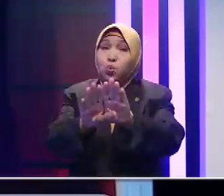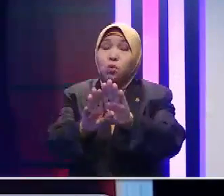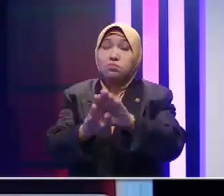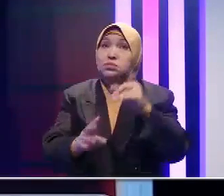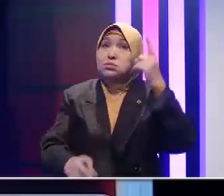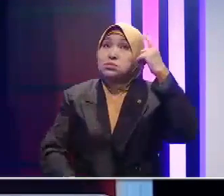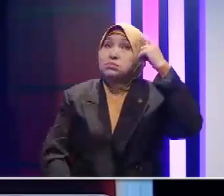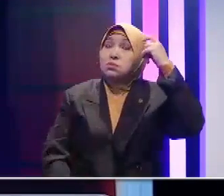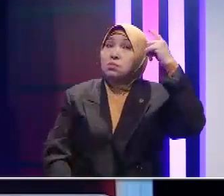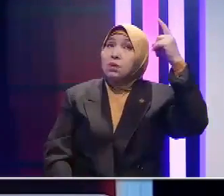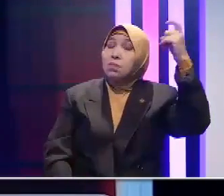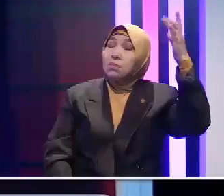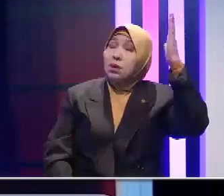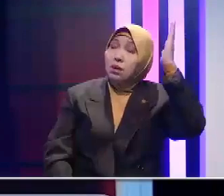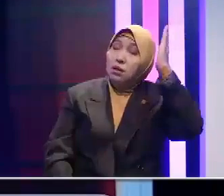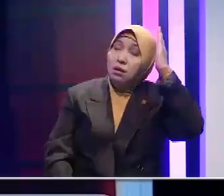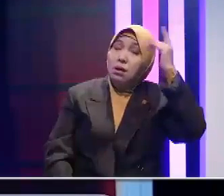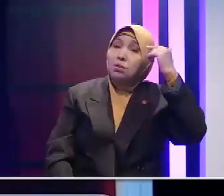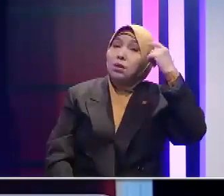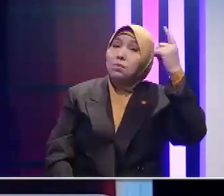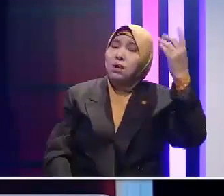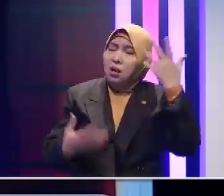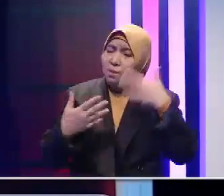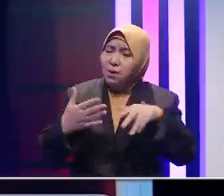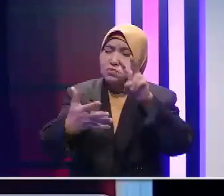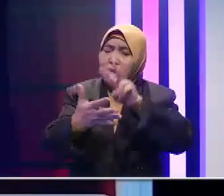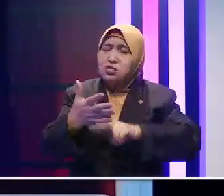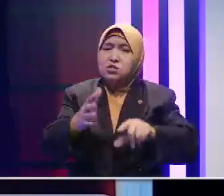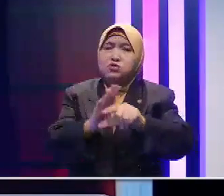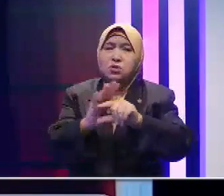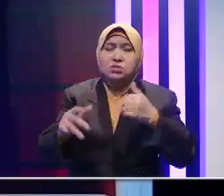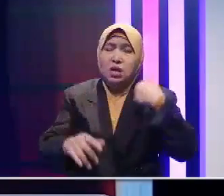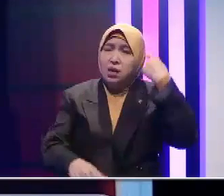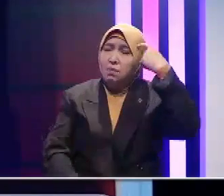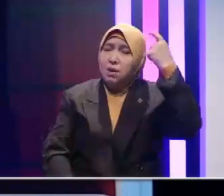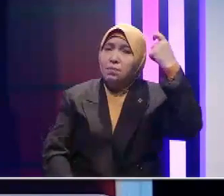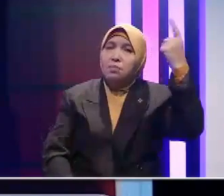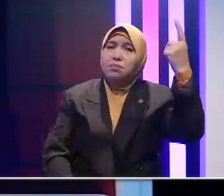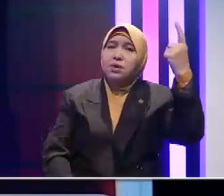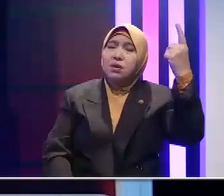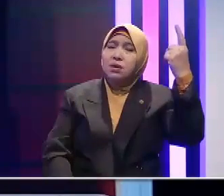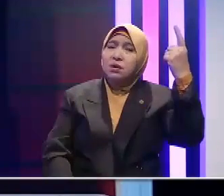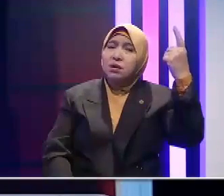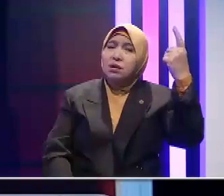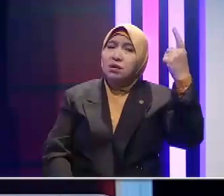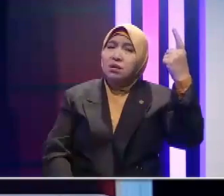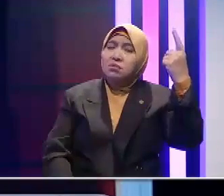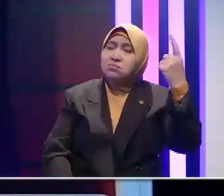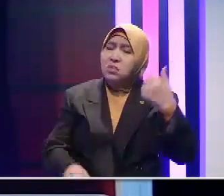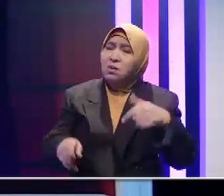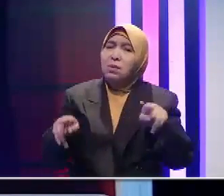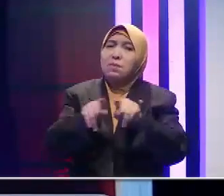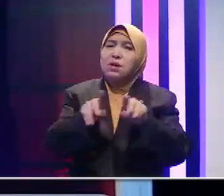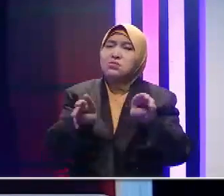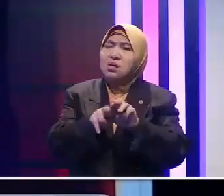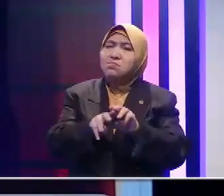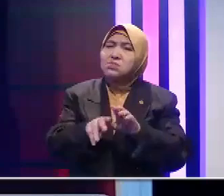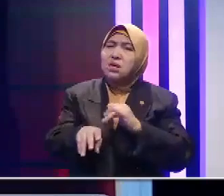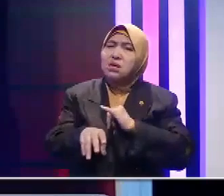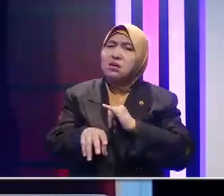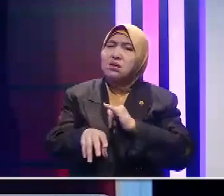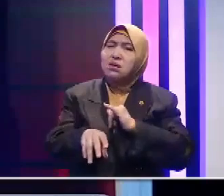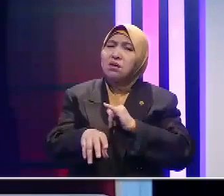bermimpi. Misalnya lepas baca surah tu, saya bermimpi. Mimpi seolah-olah saya dalam keadaan